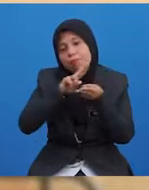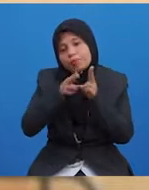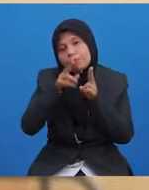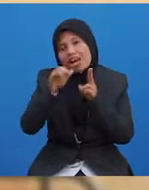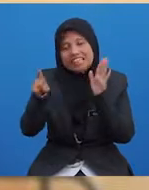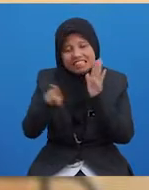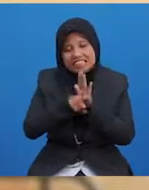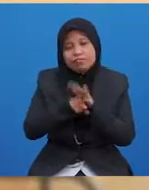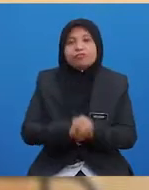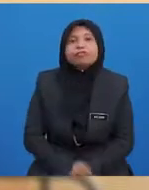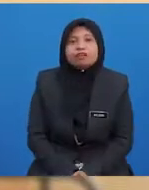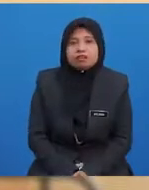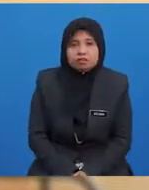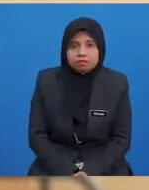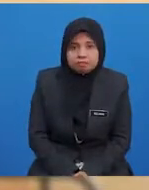yang negatif.